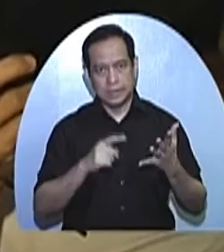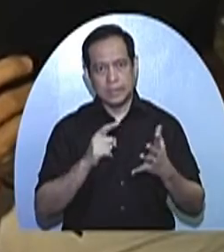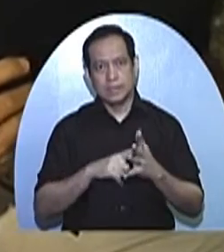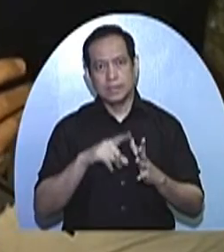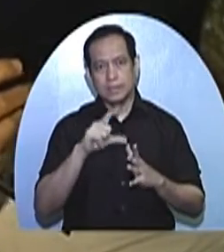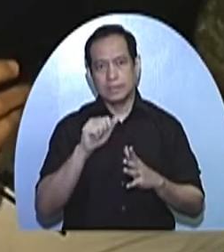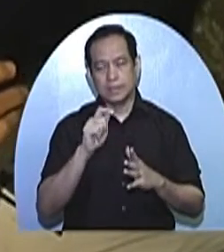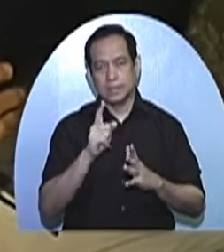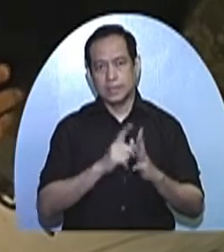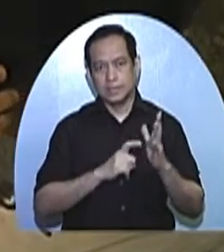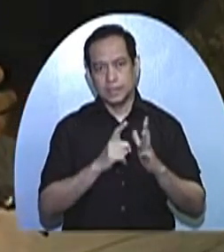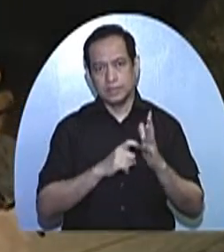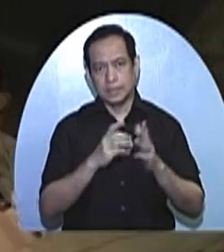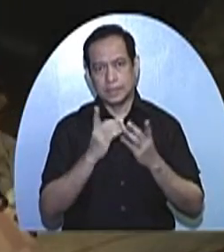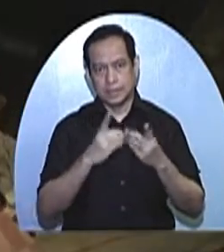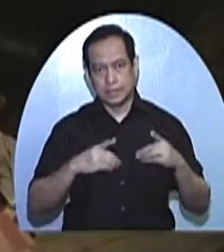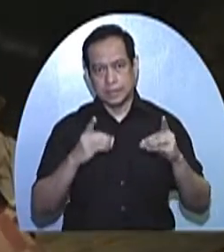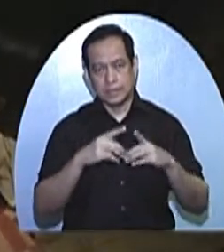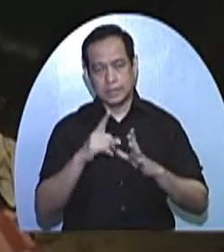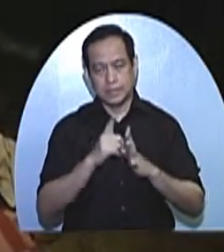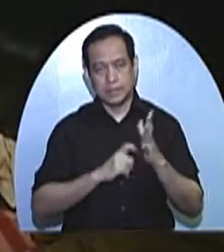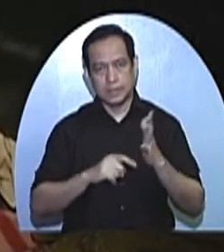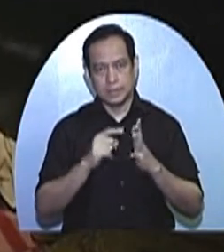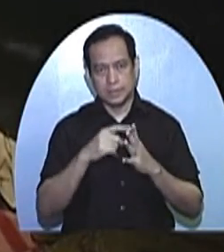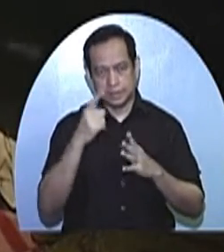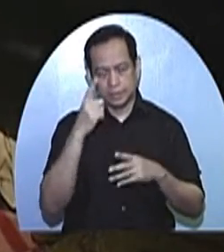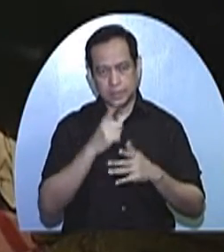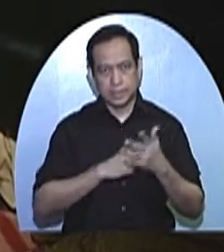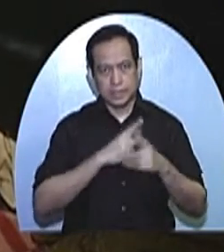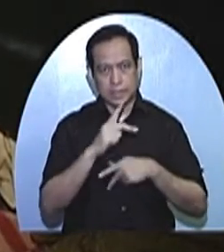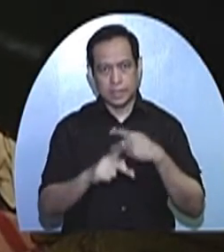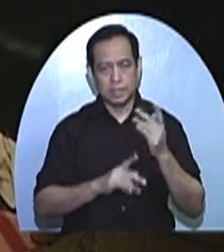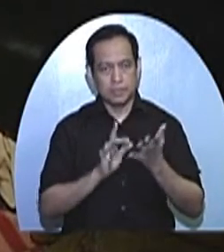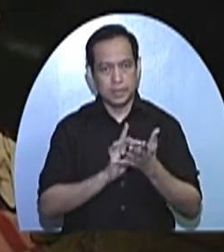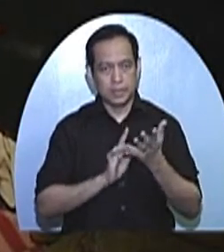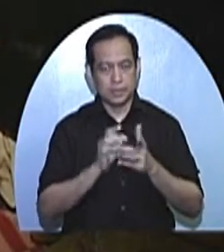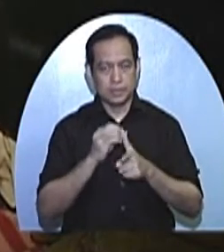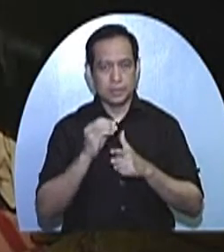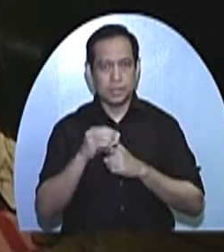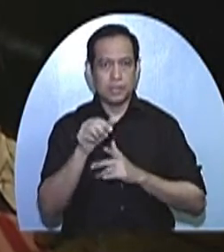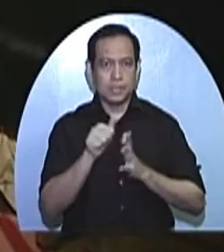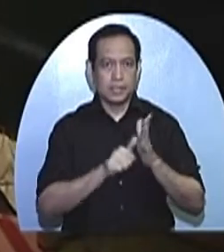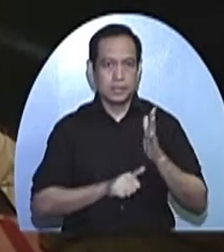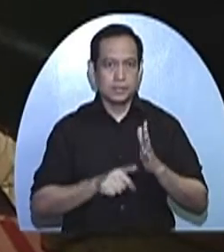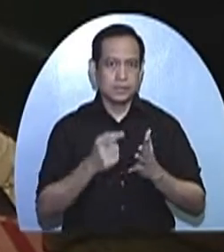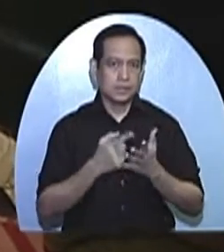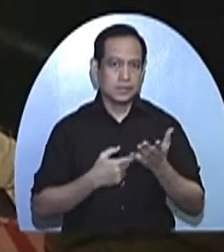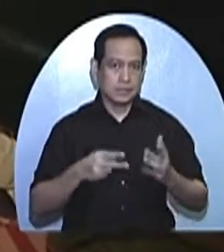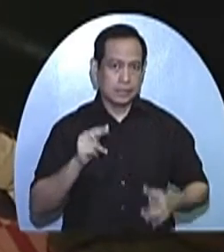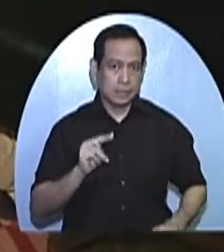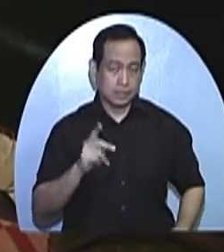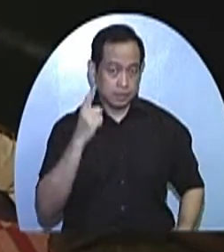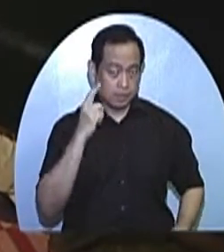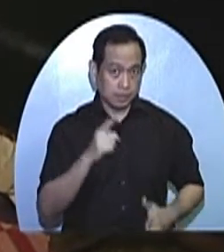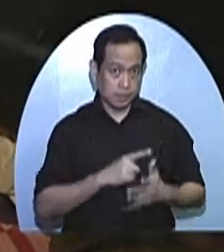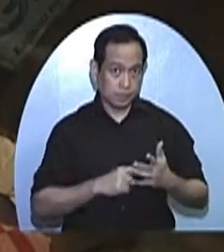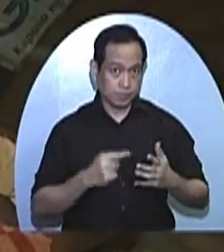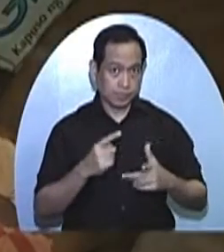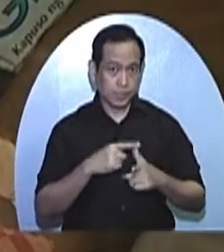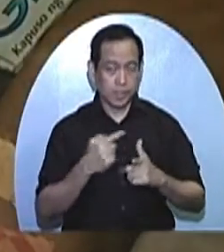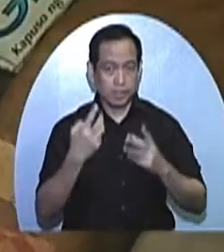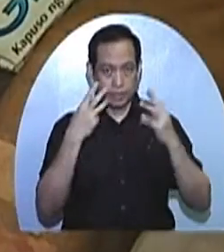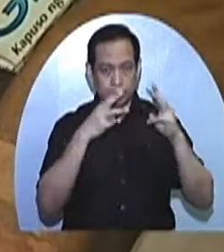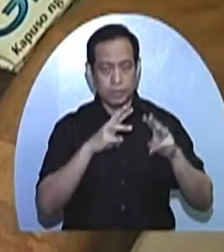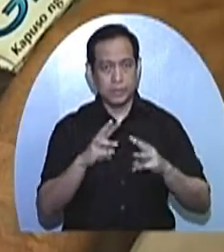at diagnostic tests upang malaman ang uri ng paggamot o operasyong gagawin kung kinakailangan. Napanood ko po